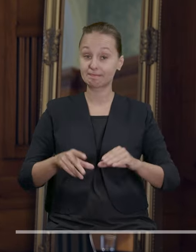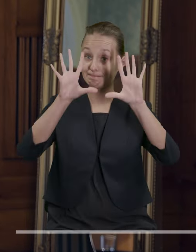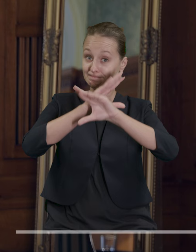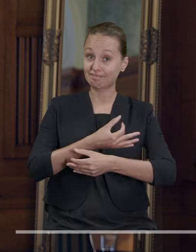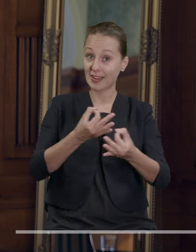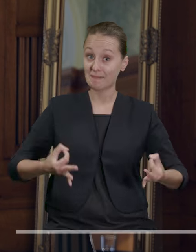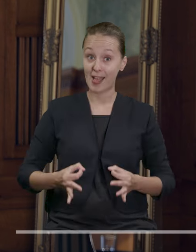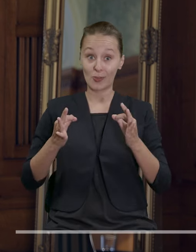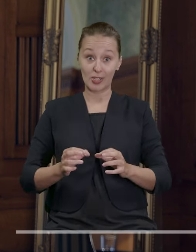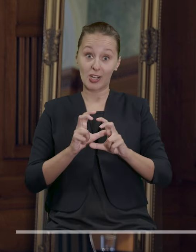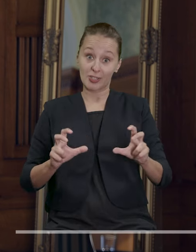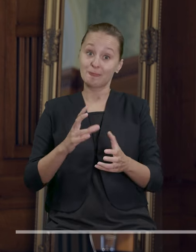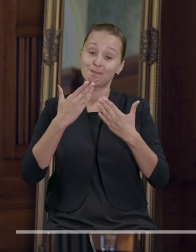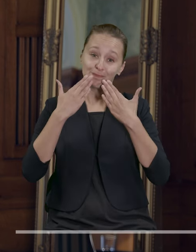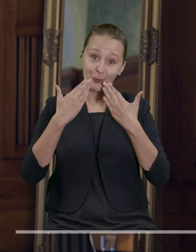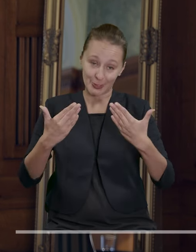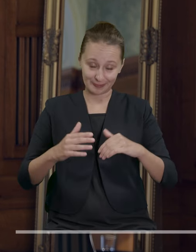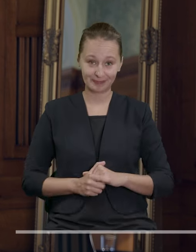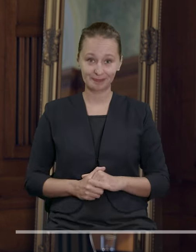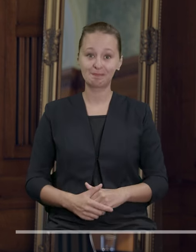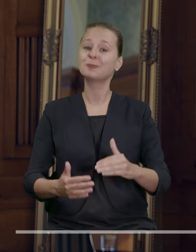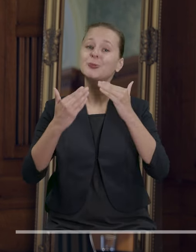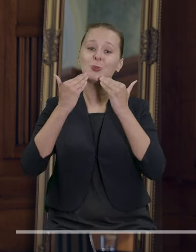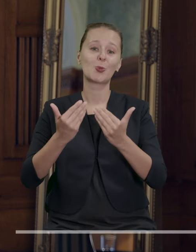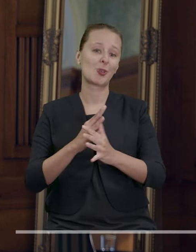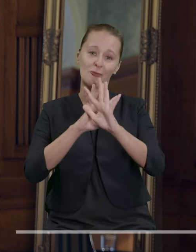czas na podziękowania, a więc dziękuję